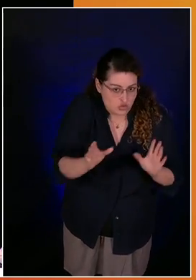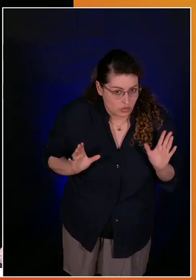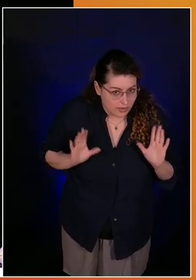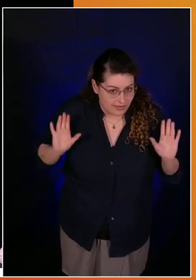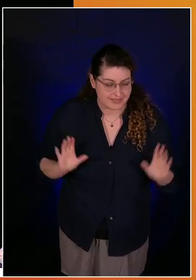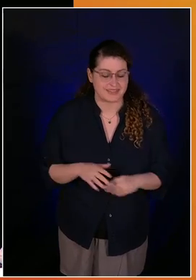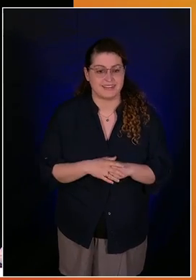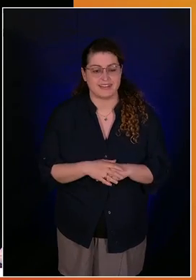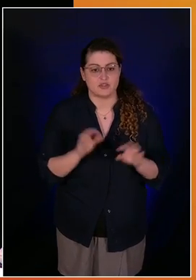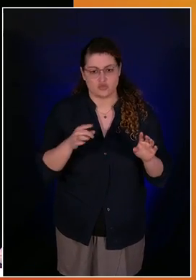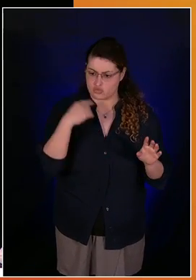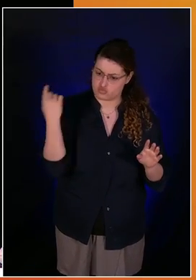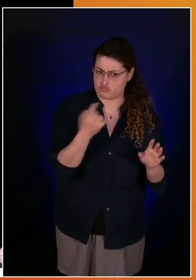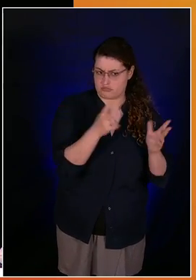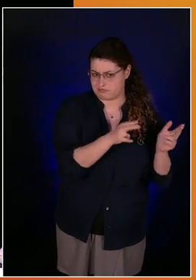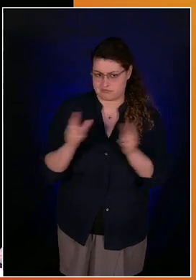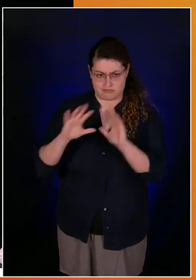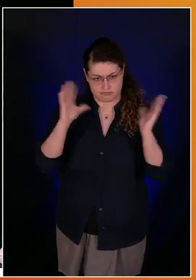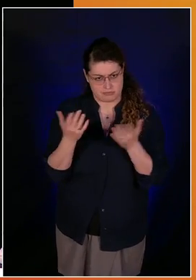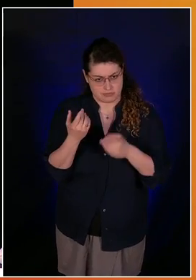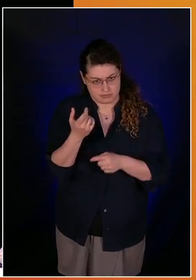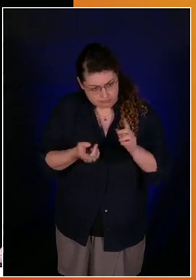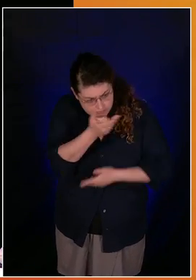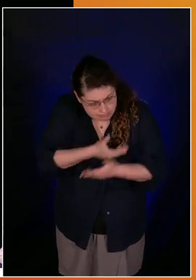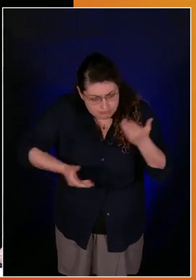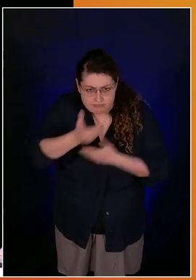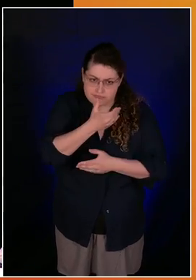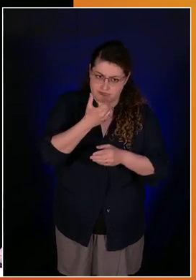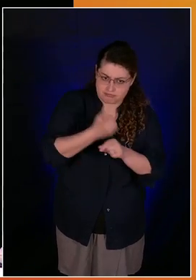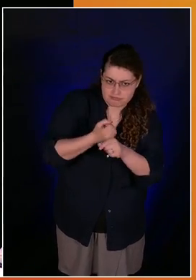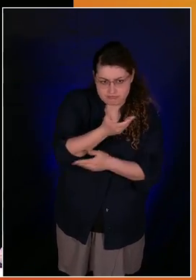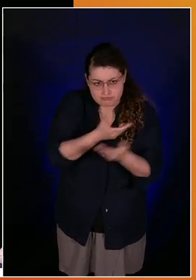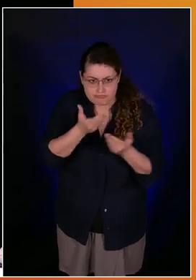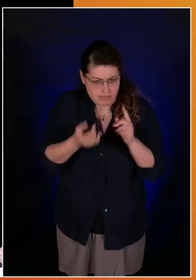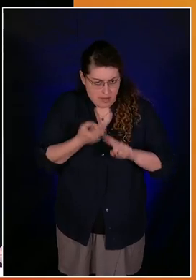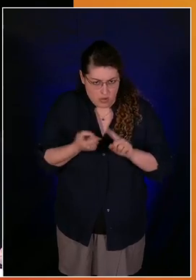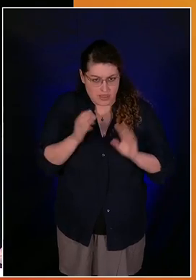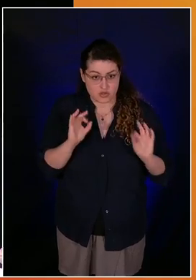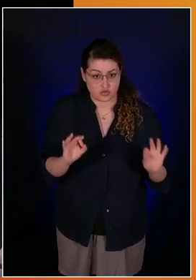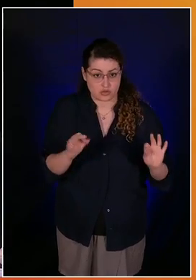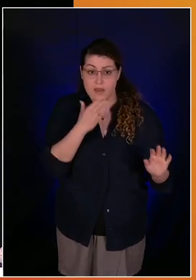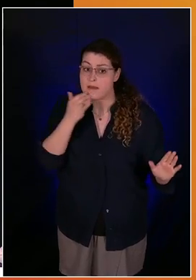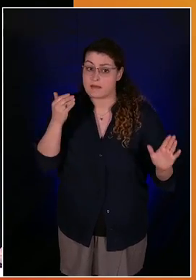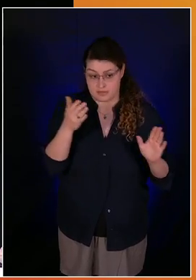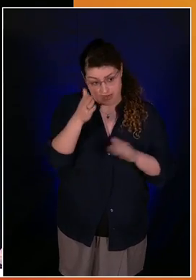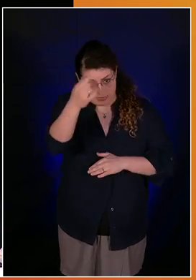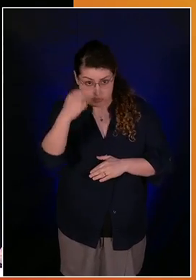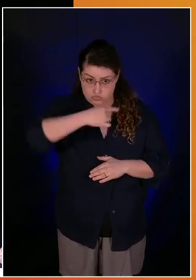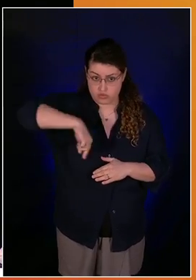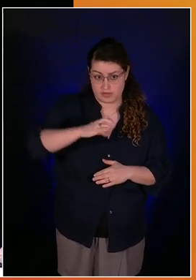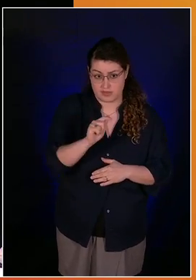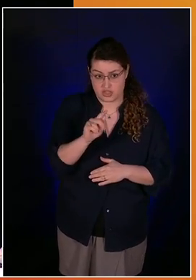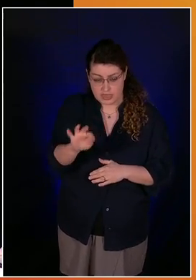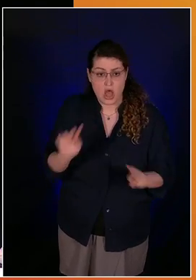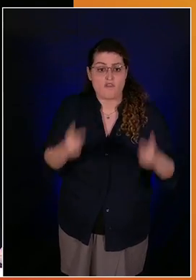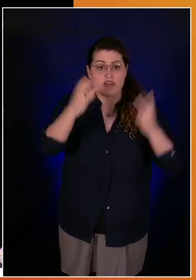là-dessus toutes nos séances sont importantes touses nos travaux sont importants parce que c'est l'avenir de notre organisation c'est l'avenir de notre CGT et vive